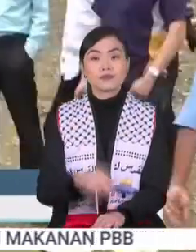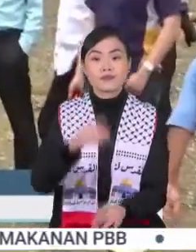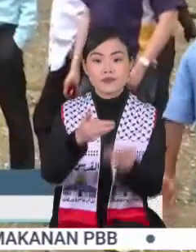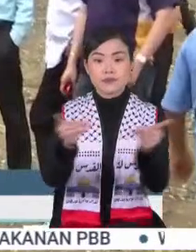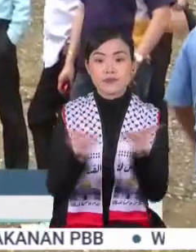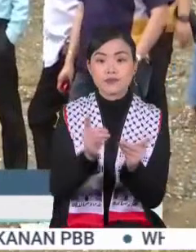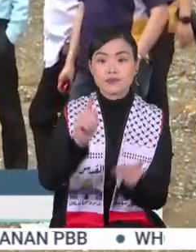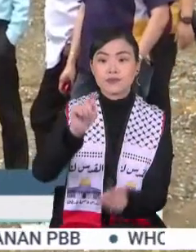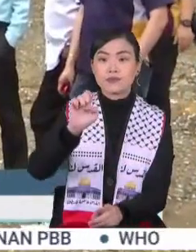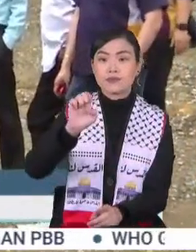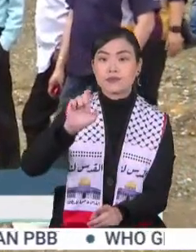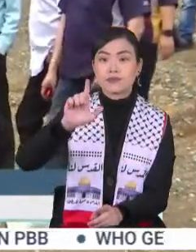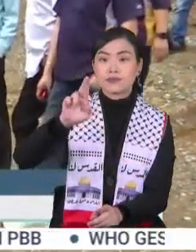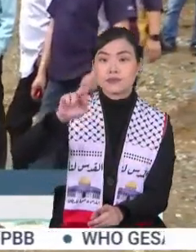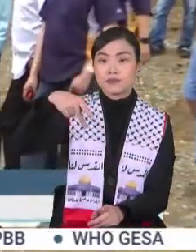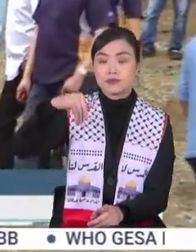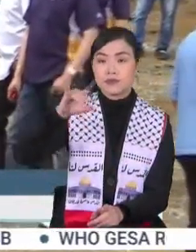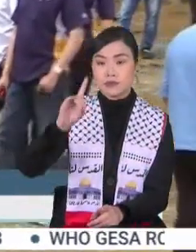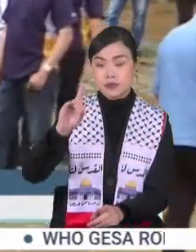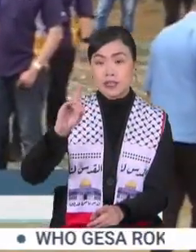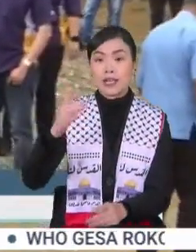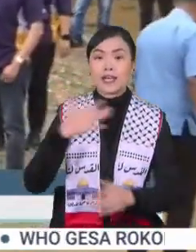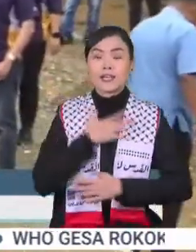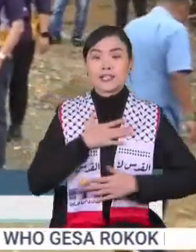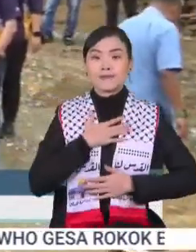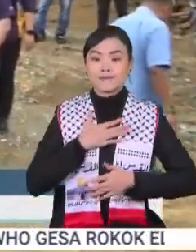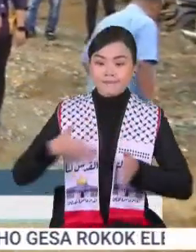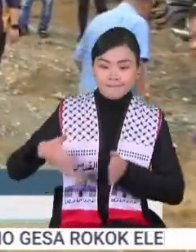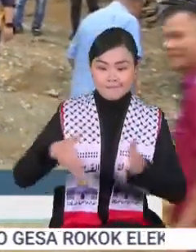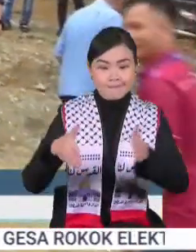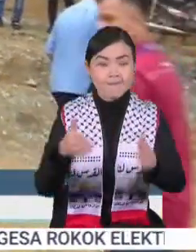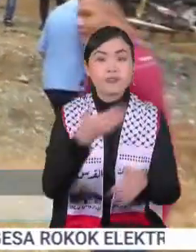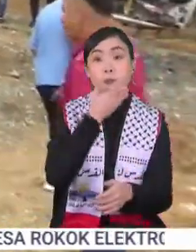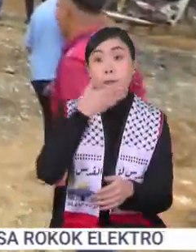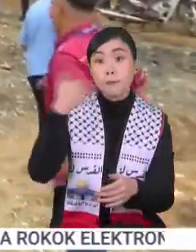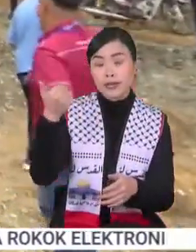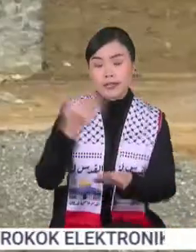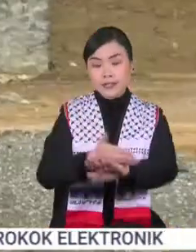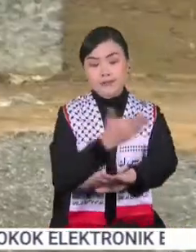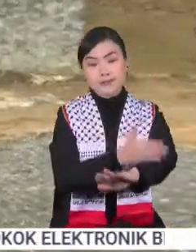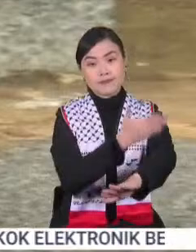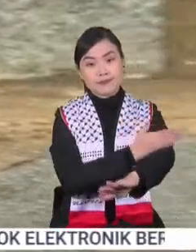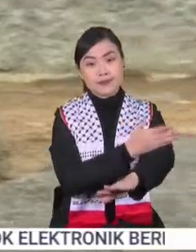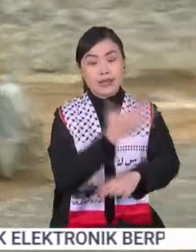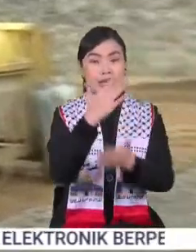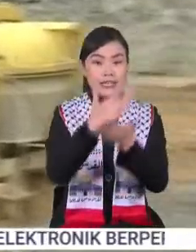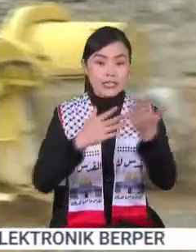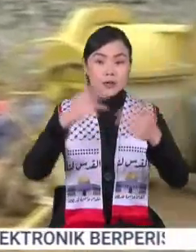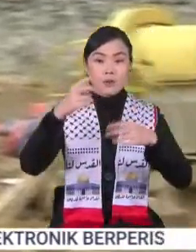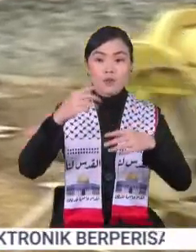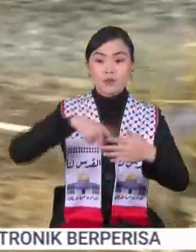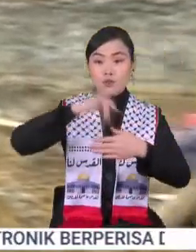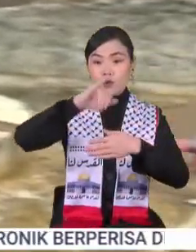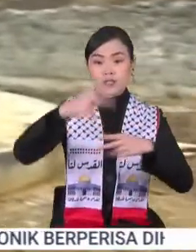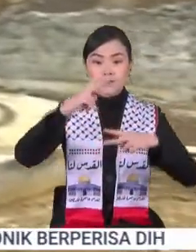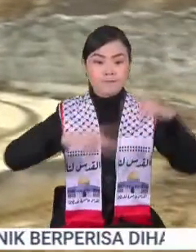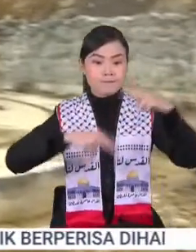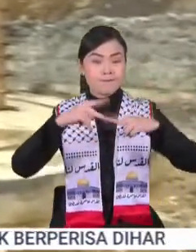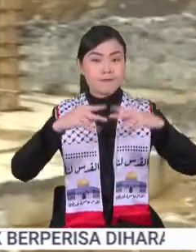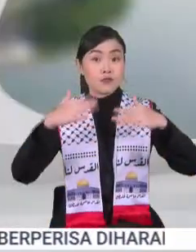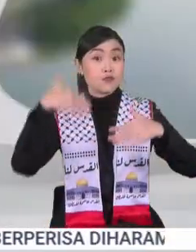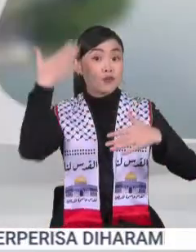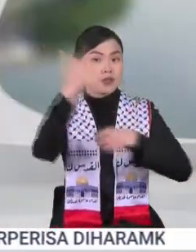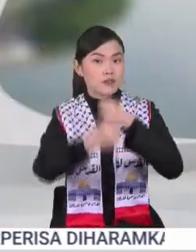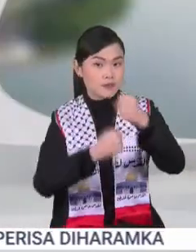tleubit juga akan menikmati kemudahan Jalan Raya lebih baik apabila beberapa projek infrastruktur dilaksana tahun